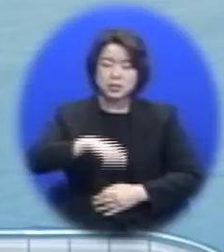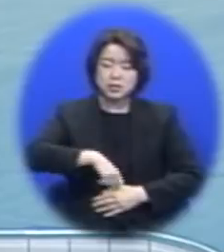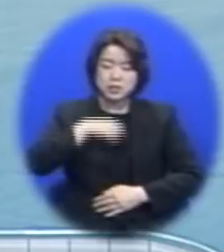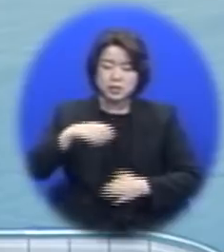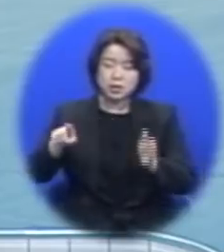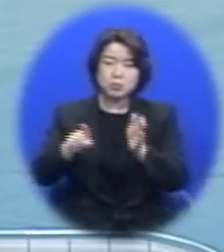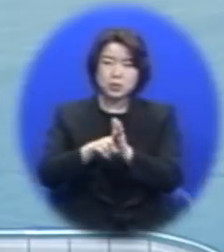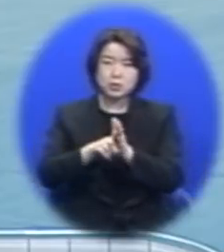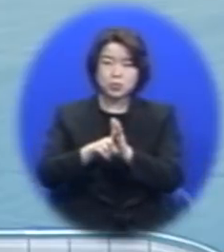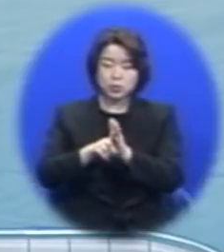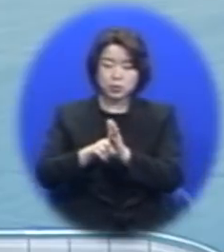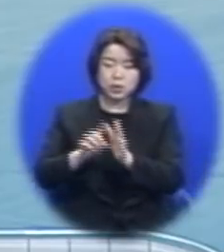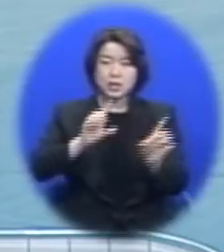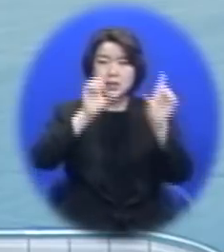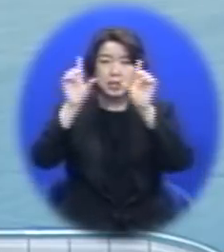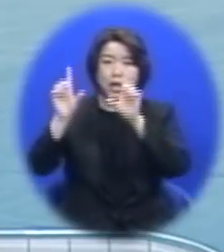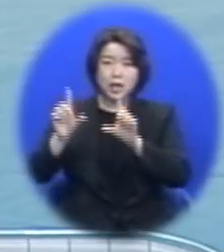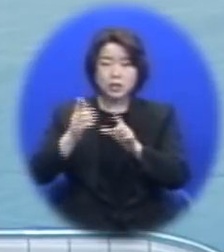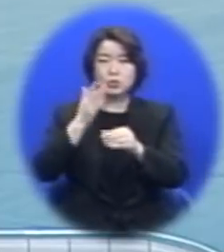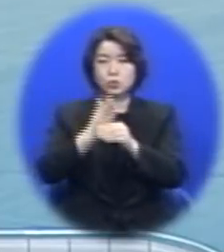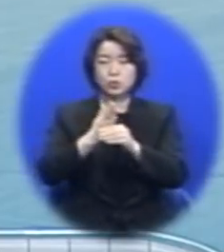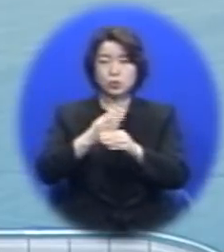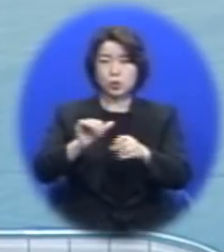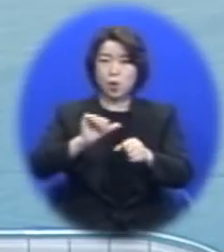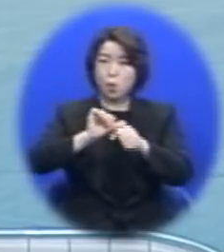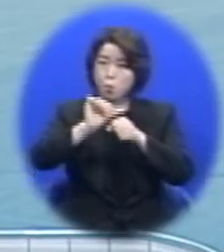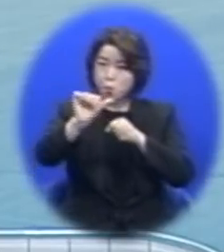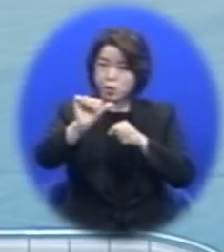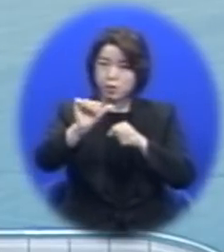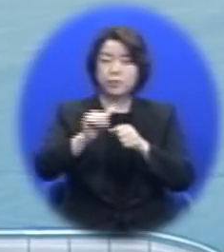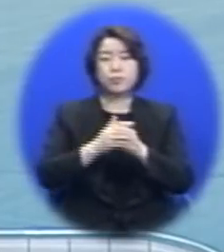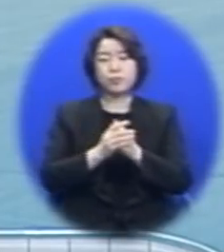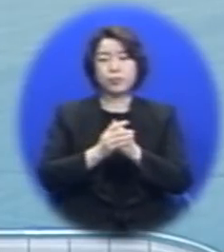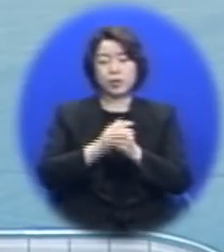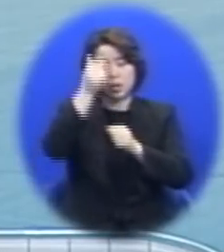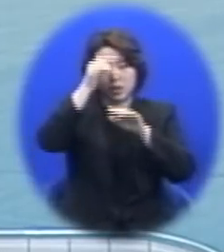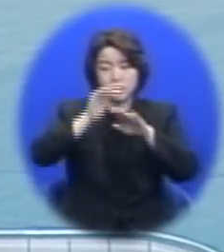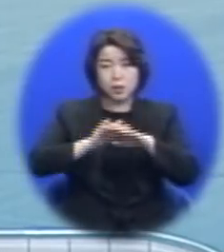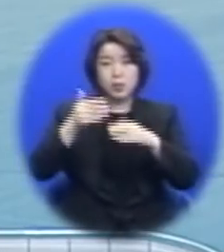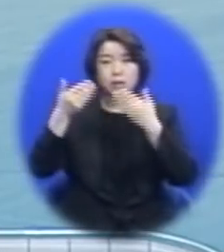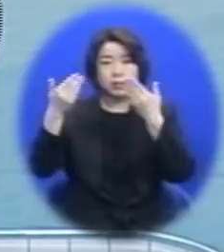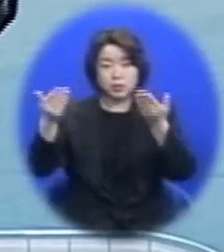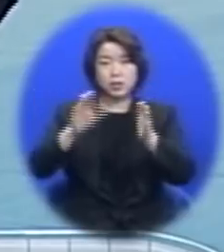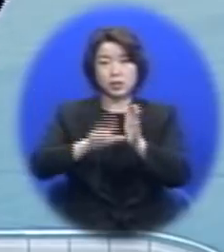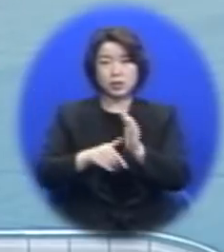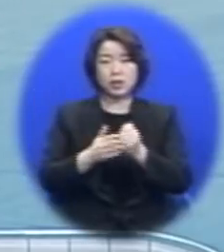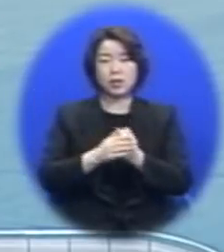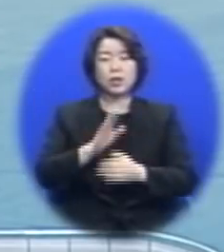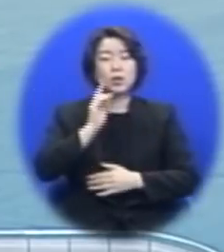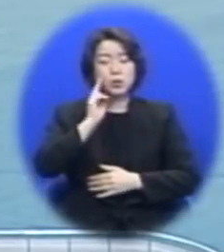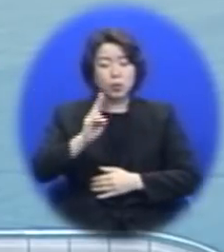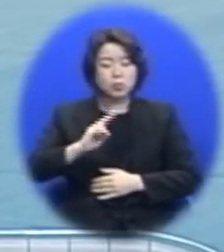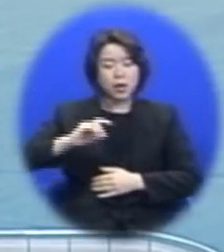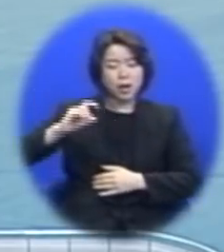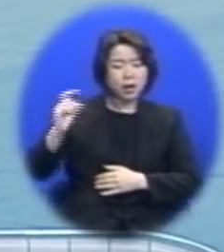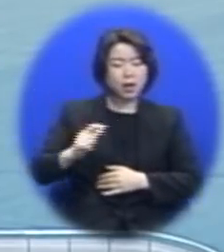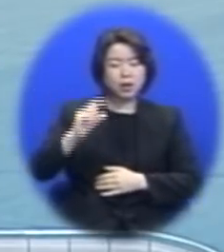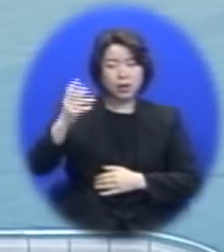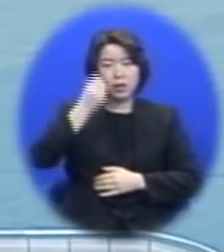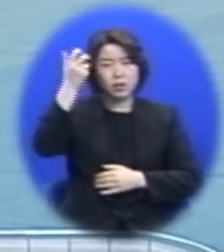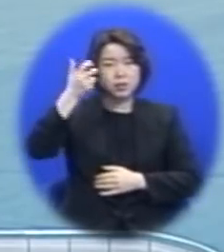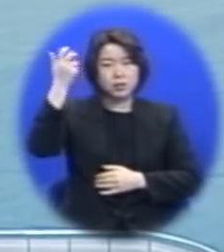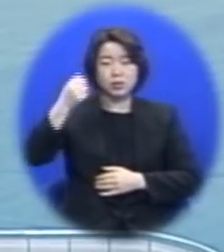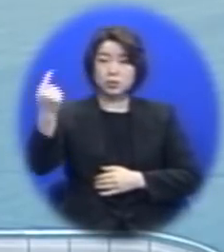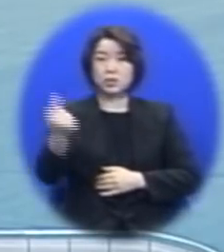애를 쓰던 중 5년 지나서 그들이 한번 예배를 드리는데 너무나 강력한 성령의